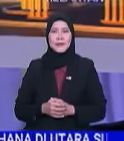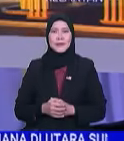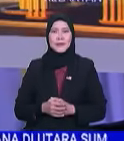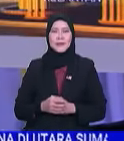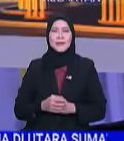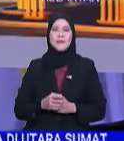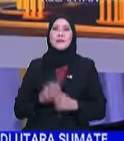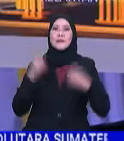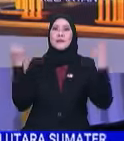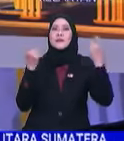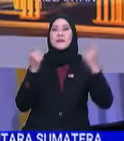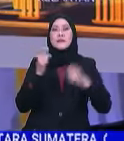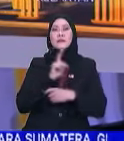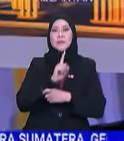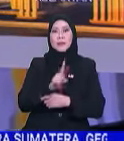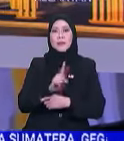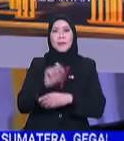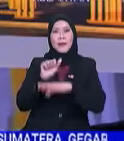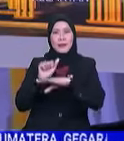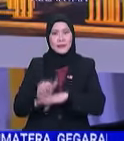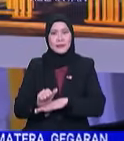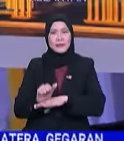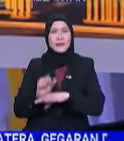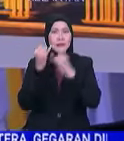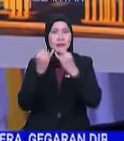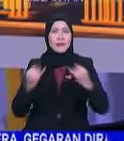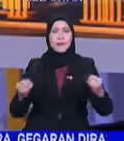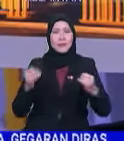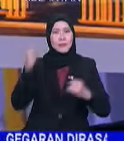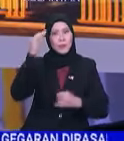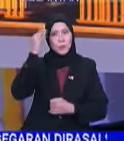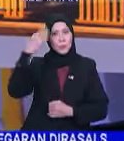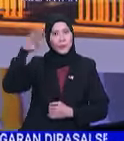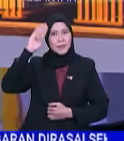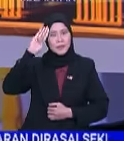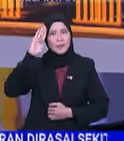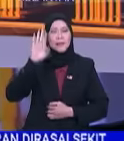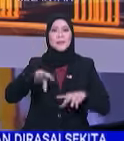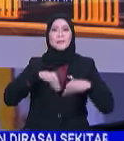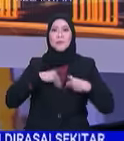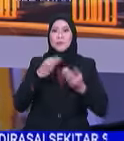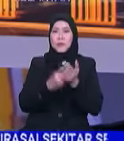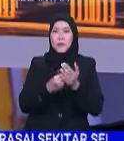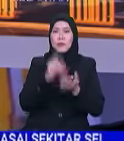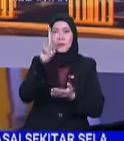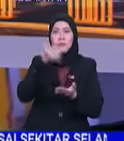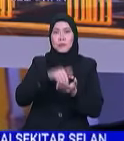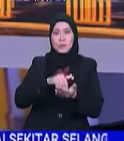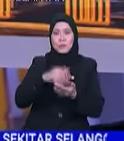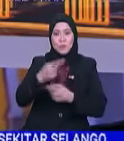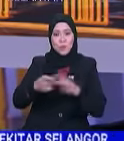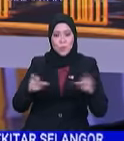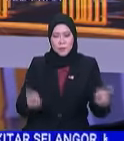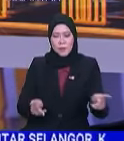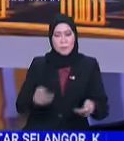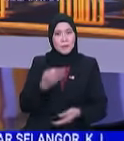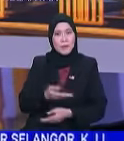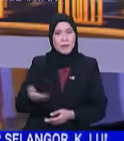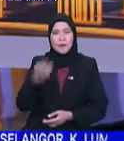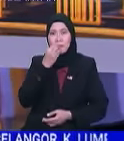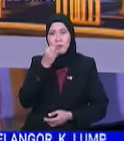Majlis Agama Islam dan Adat Istiadat Melayu Perlis MAIPS menerima sumbangan berupa 1,000 kotak barangan makanan